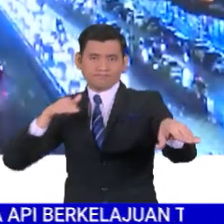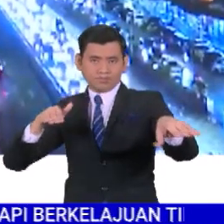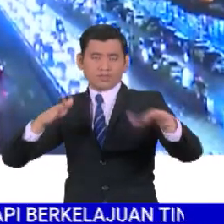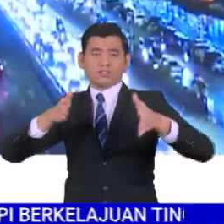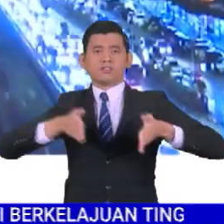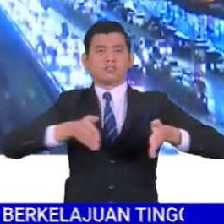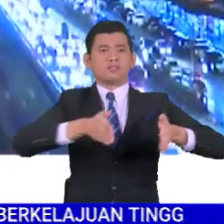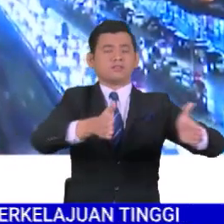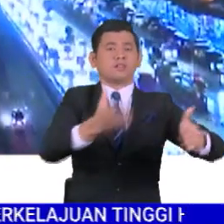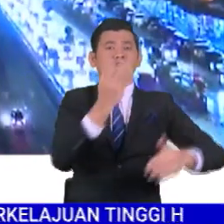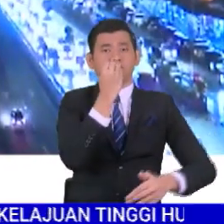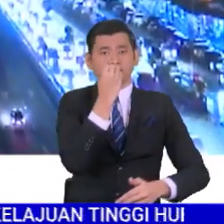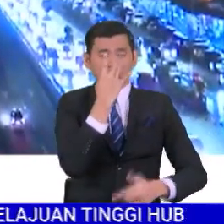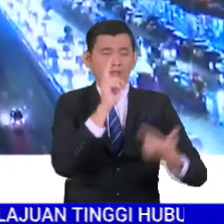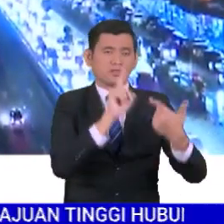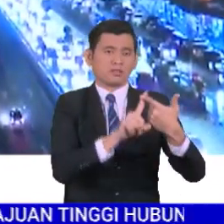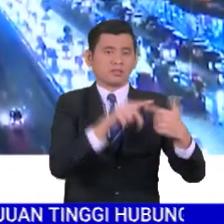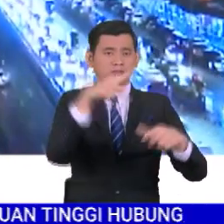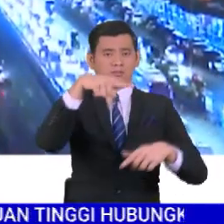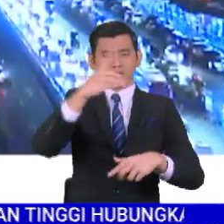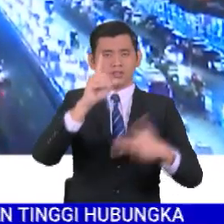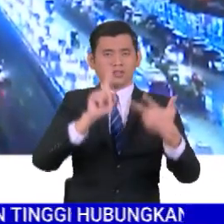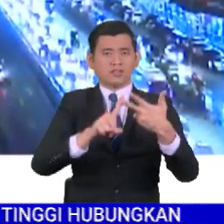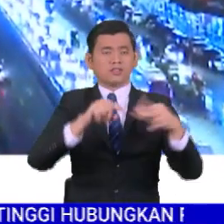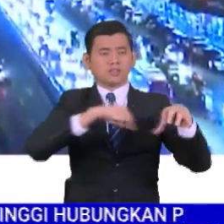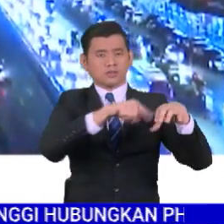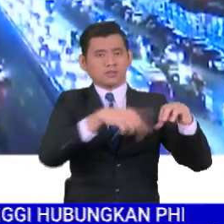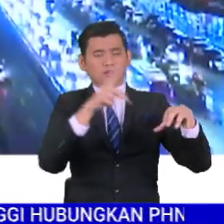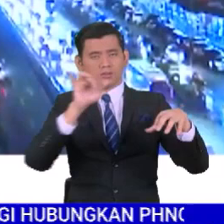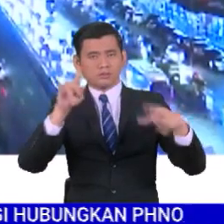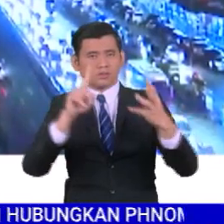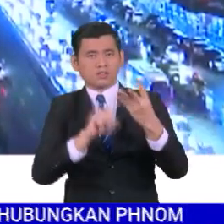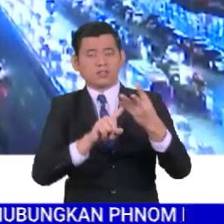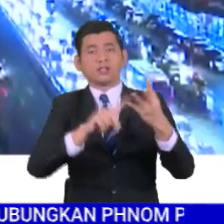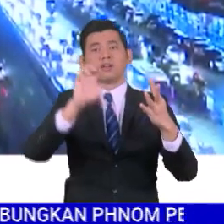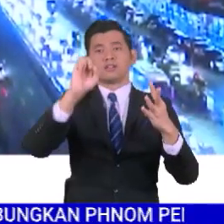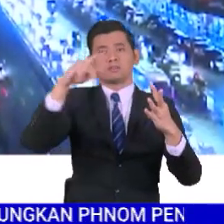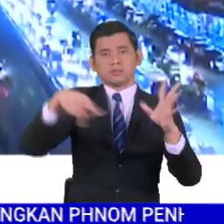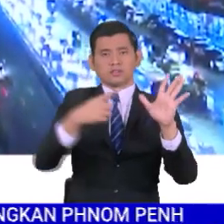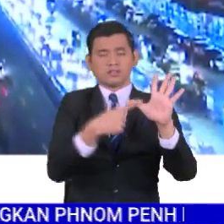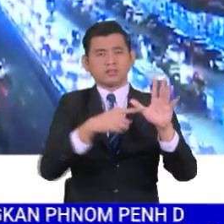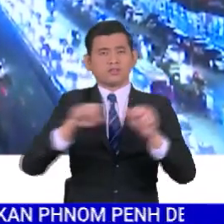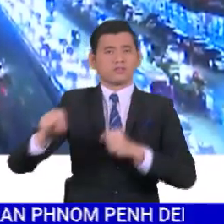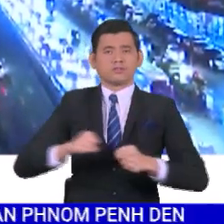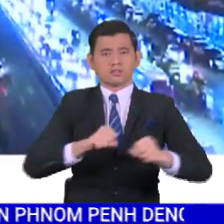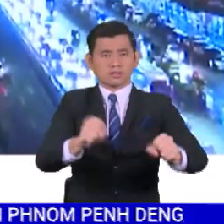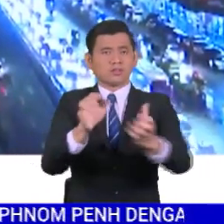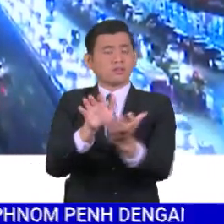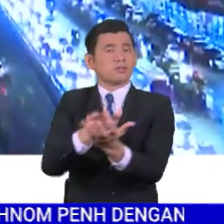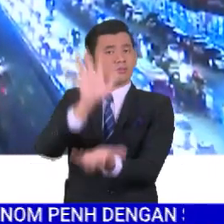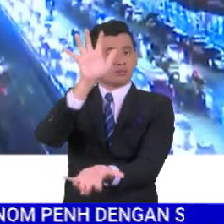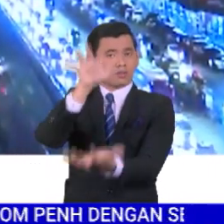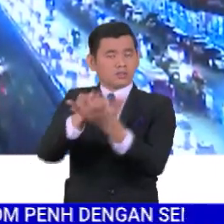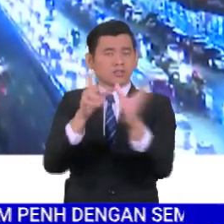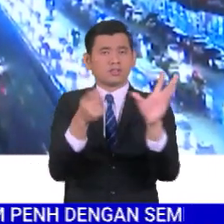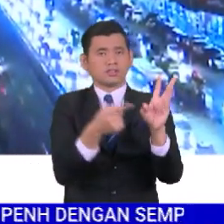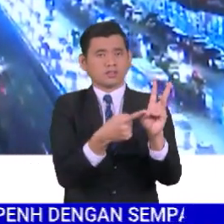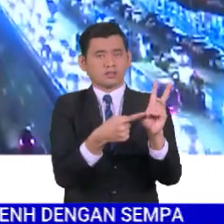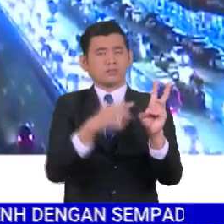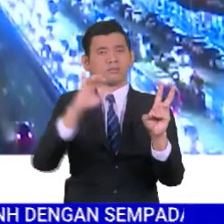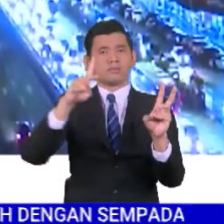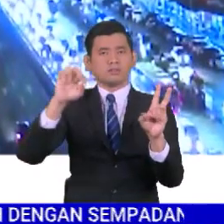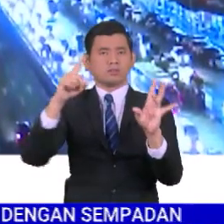laluan Seremban Port Dickson, Gua Tempurung, Simpang Renggam, Sungai Buaya, Tol Plaza Gombak dan juga Tol Plaza